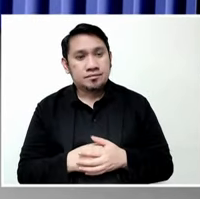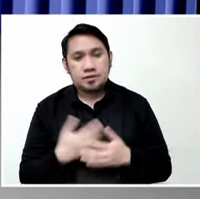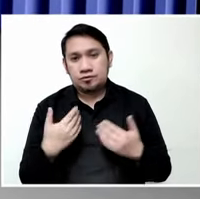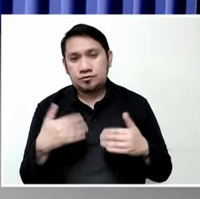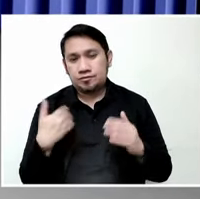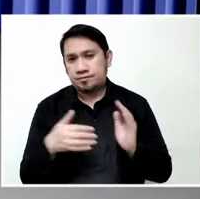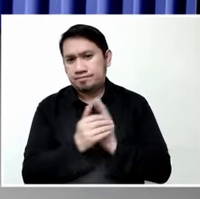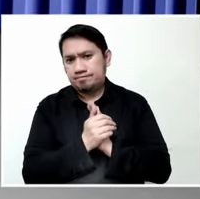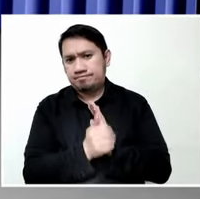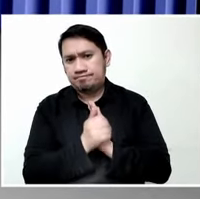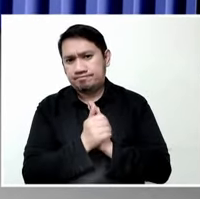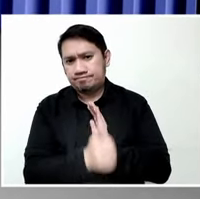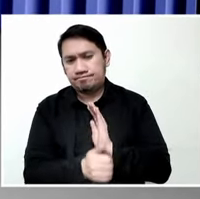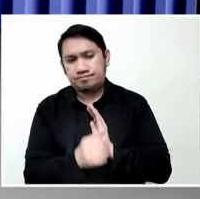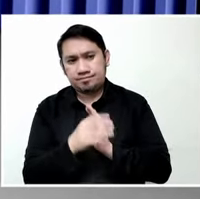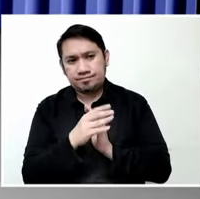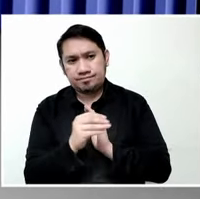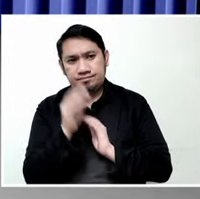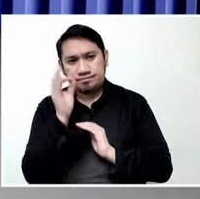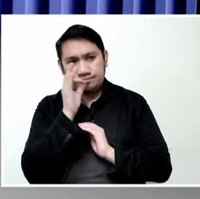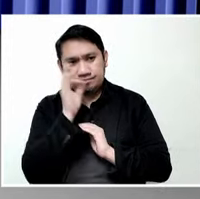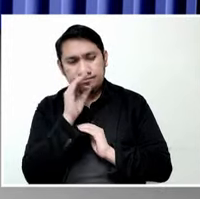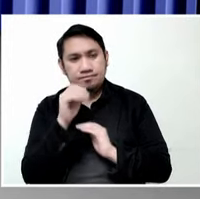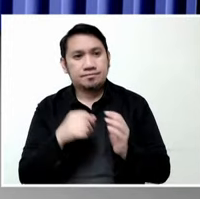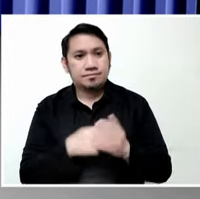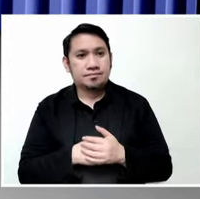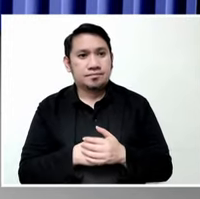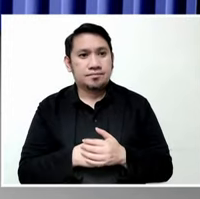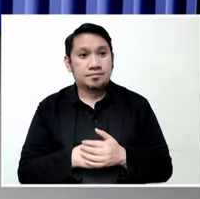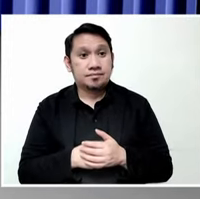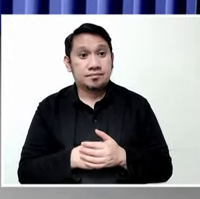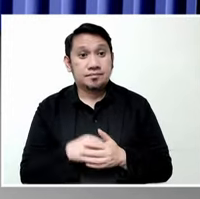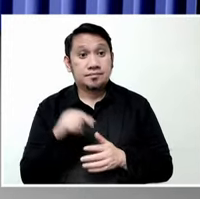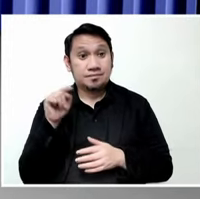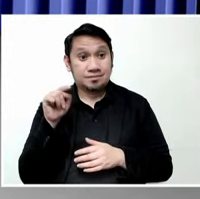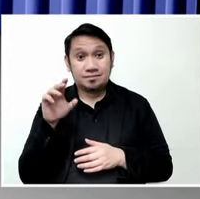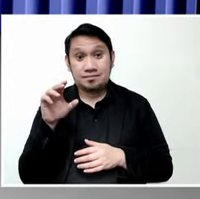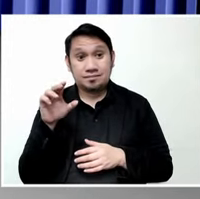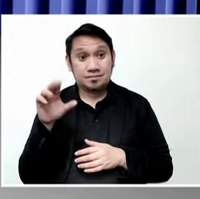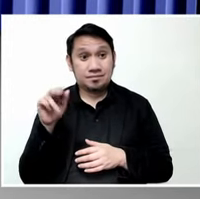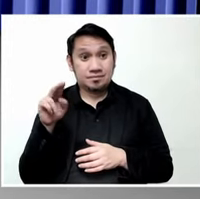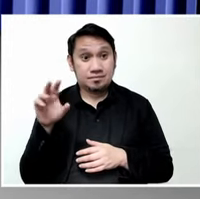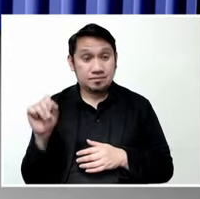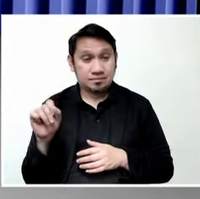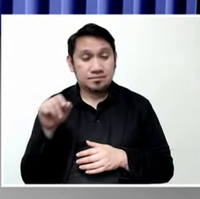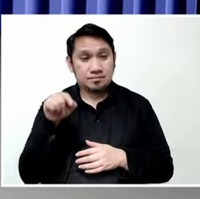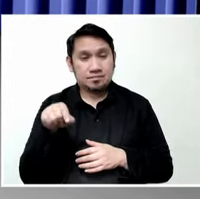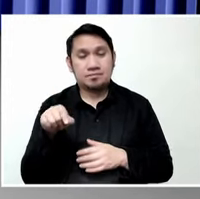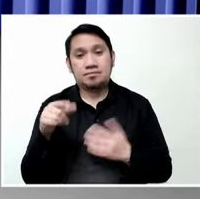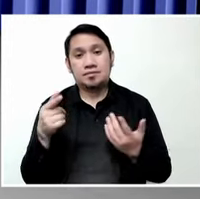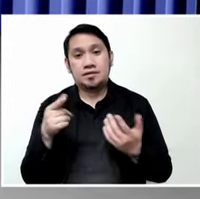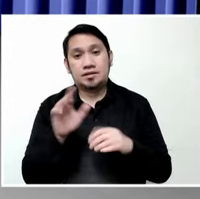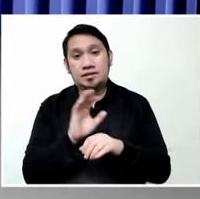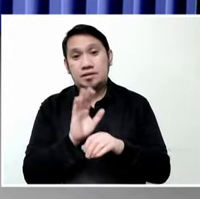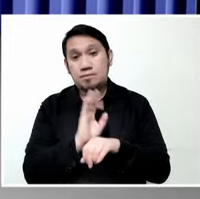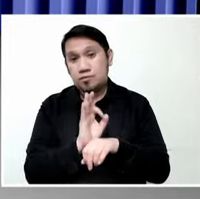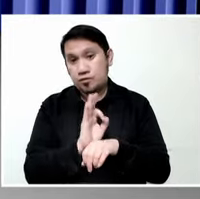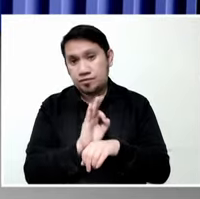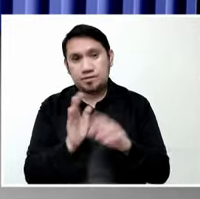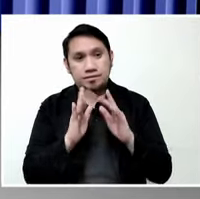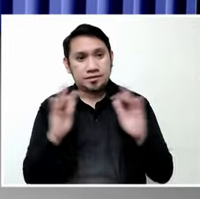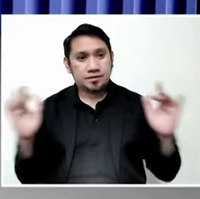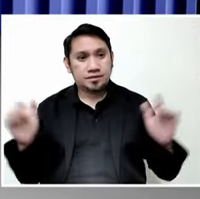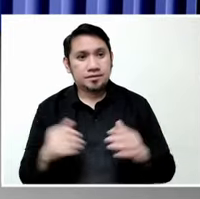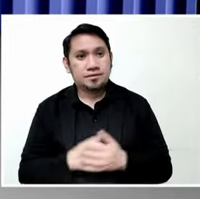Arjo at iba pang Pinoy sa pelikulang Topak na ipalalabas sa Fantastic Pavilion Gala sa Cannes Film Festival.